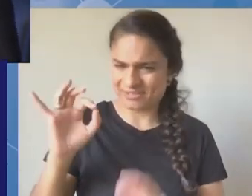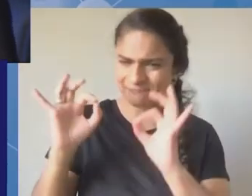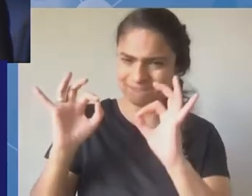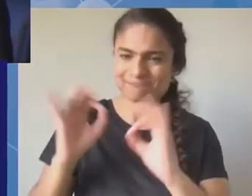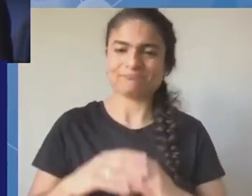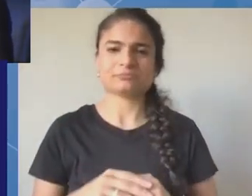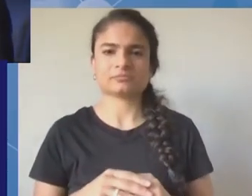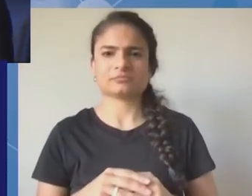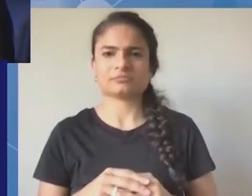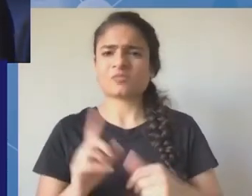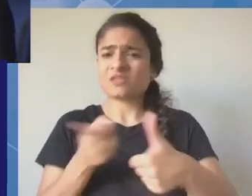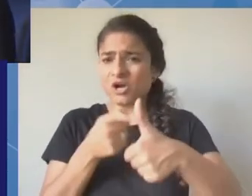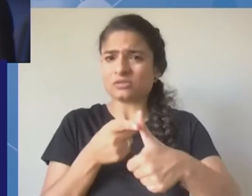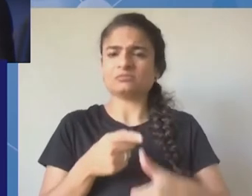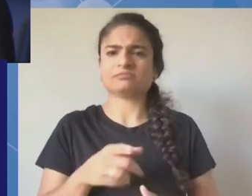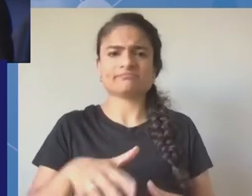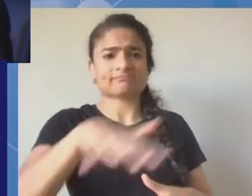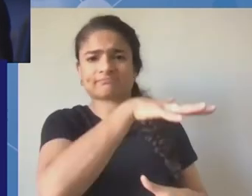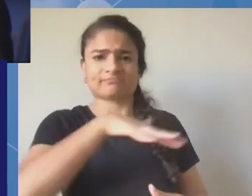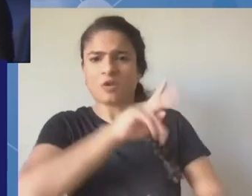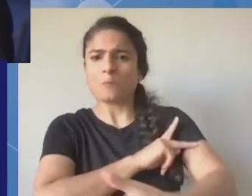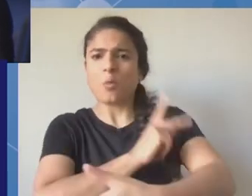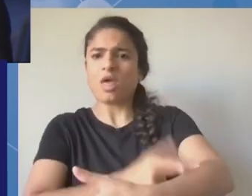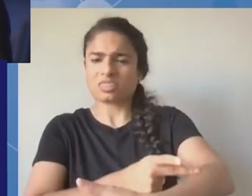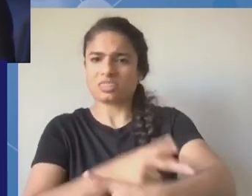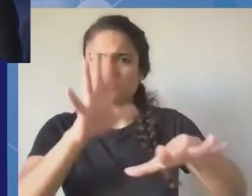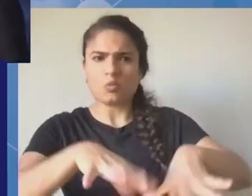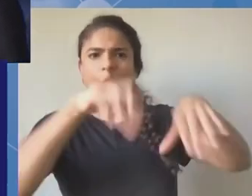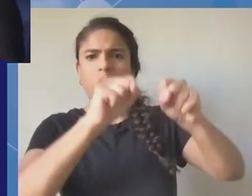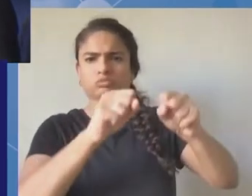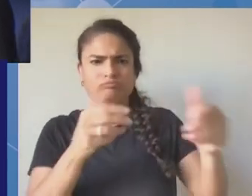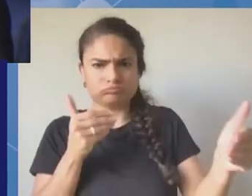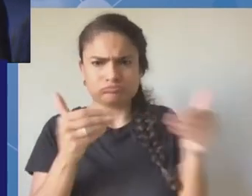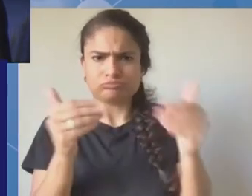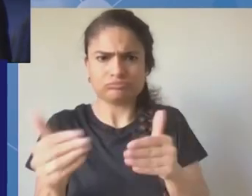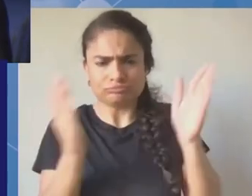首先，我想感谢波兰的